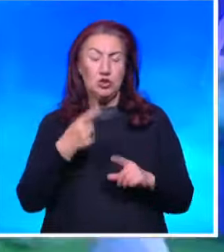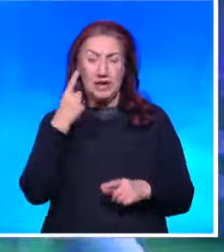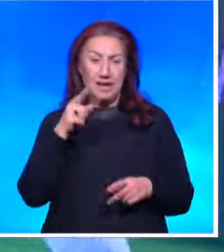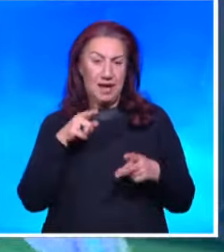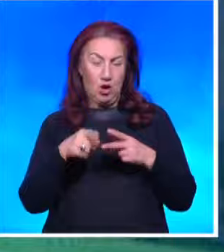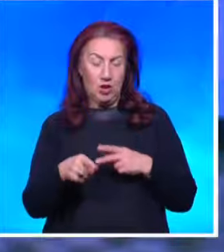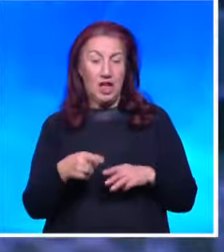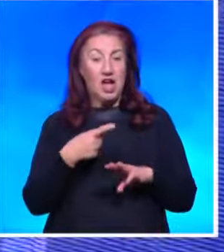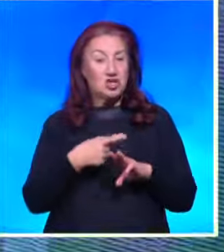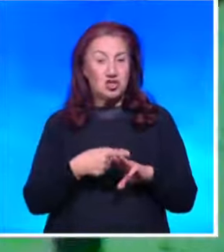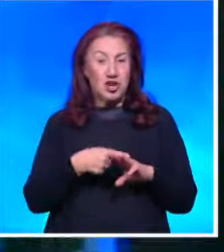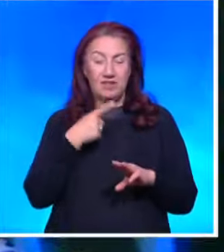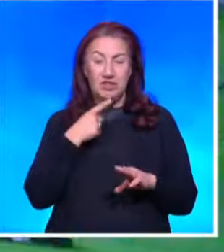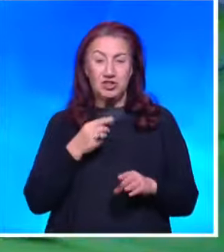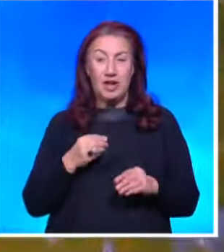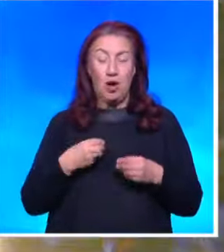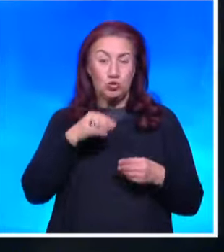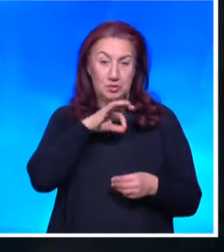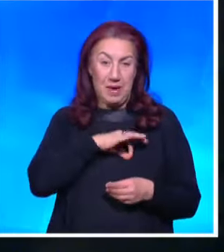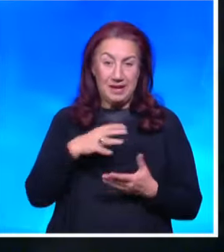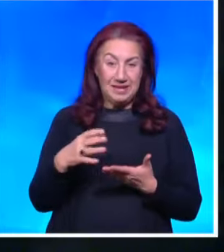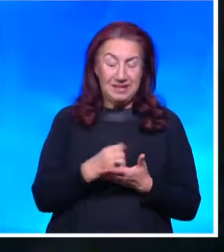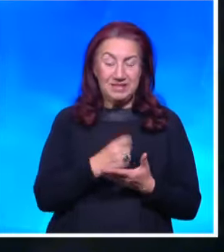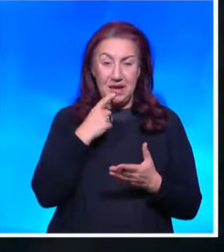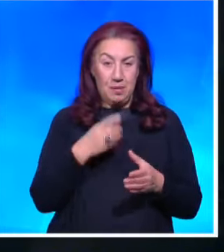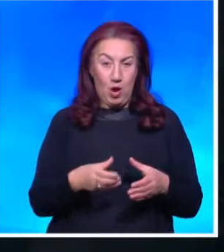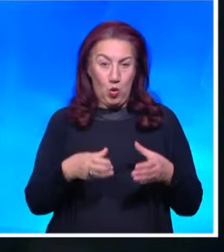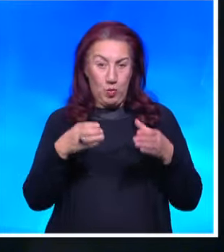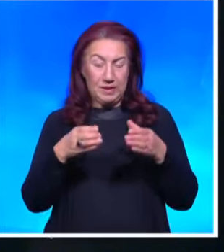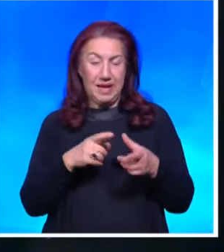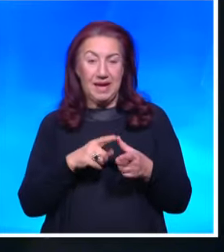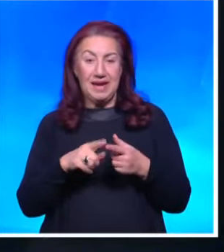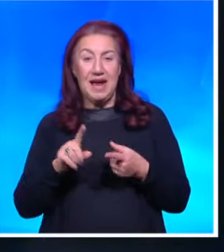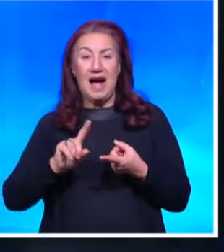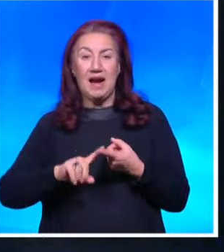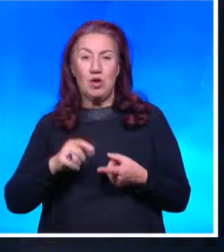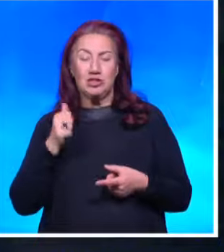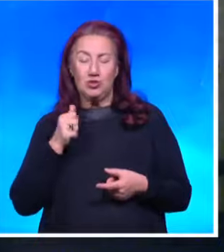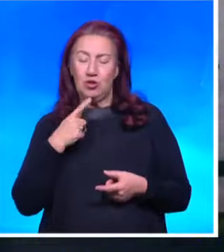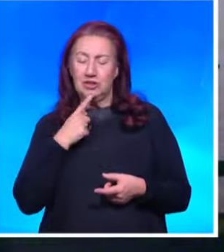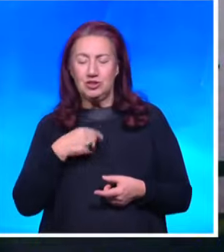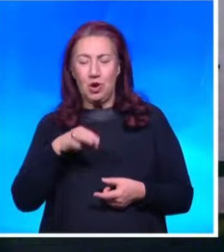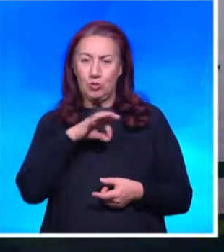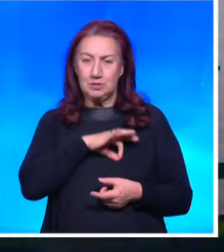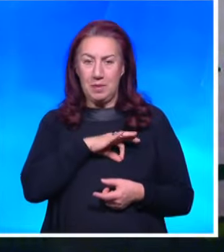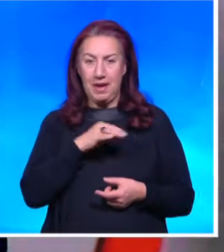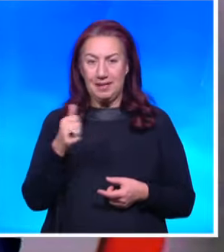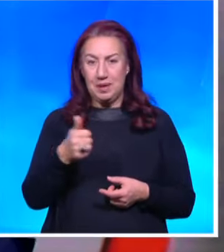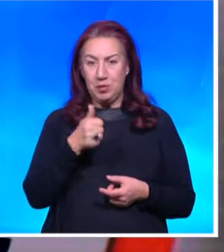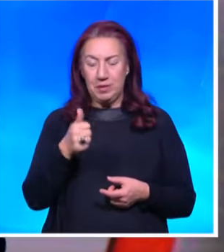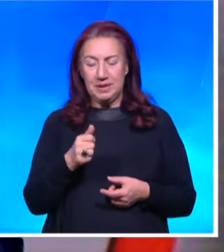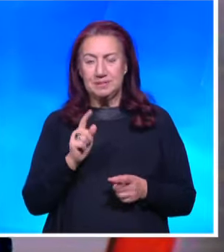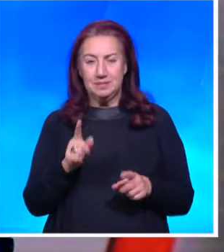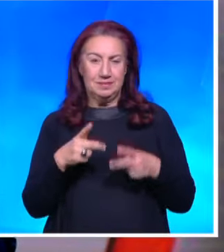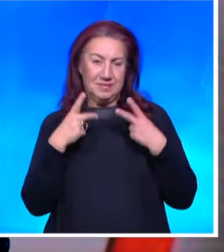рекордната 15та суперкупа за тима си или карла анчелоти ще надхитри младия си колега за да може реал да лекува за 13-ти път отговори очаквайте в